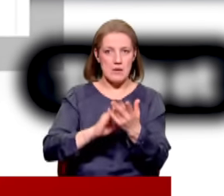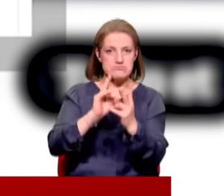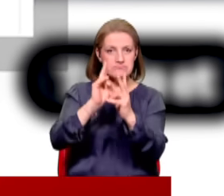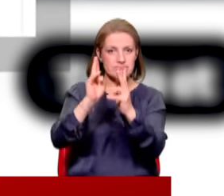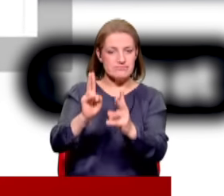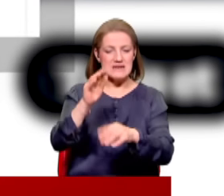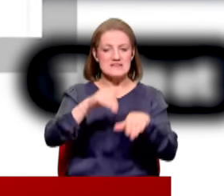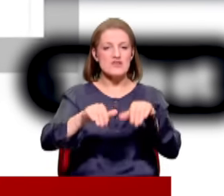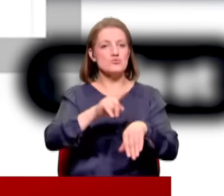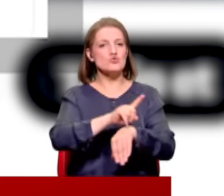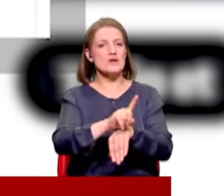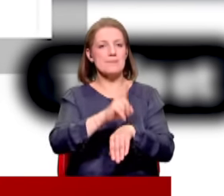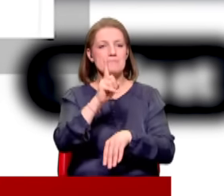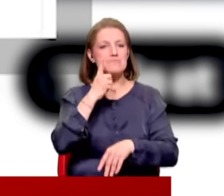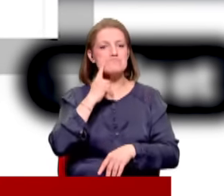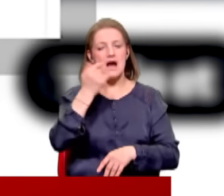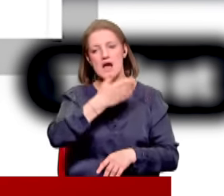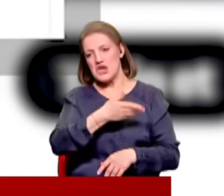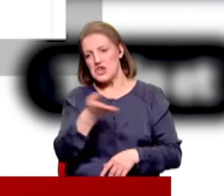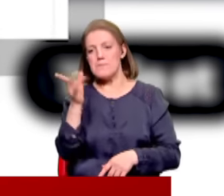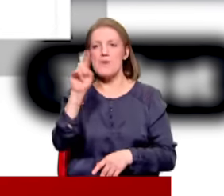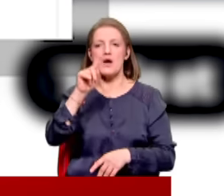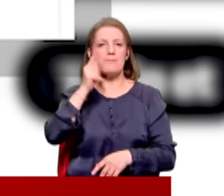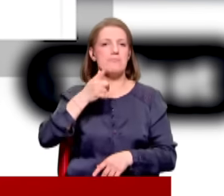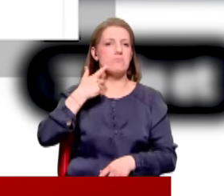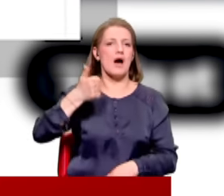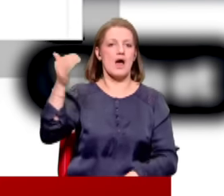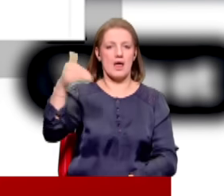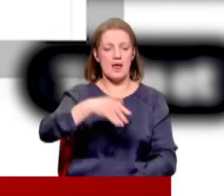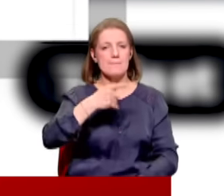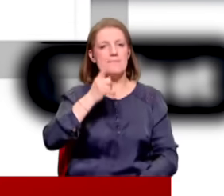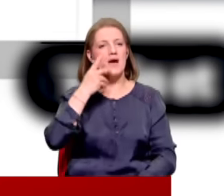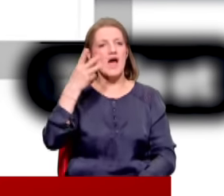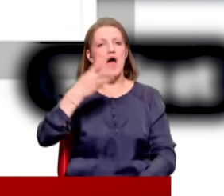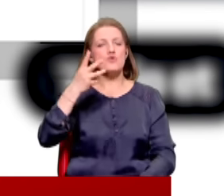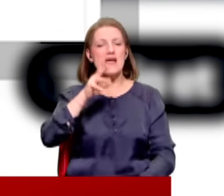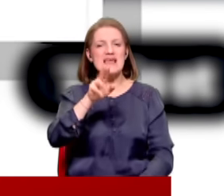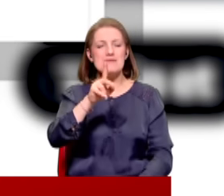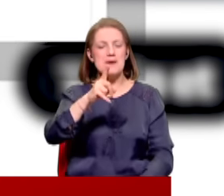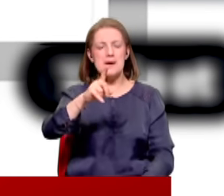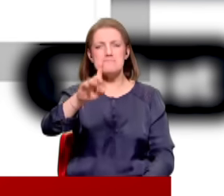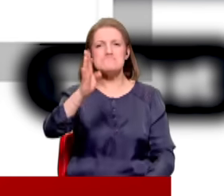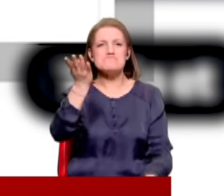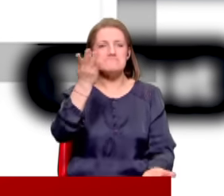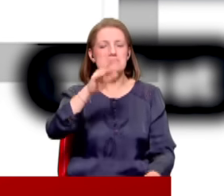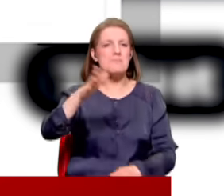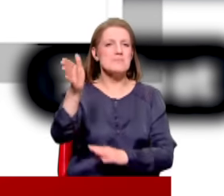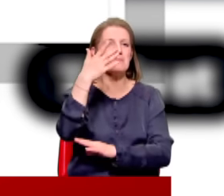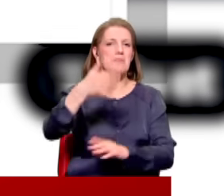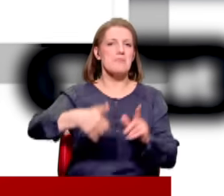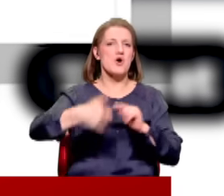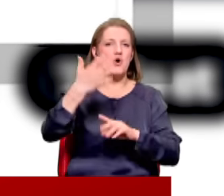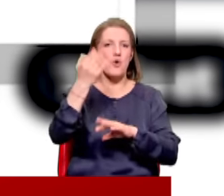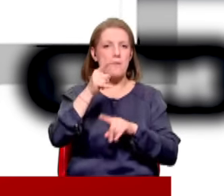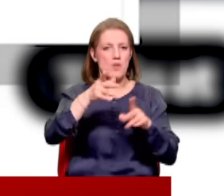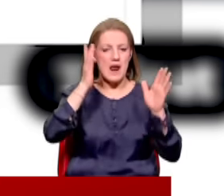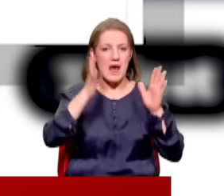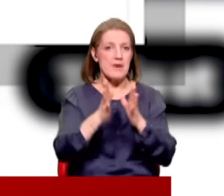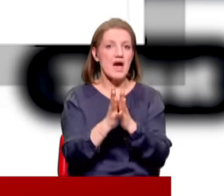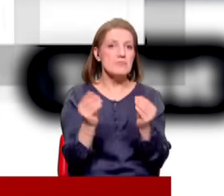olacak, seçim sürecinde bir bakan gidip öbürü gelecek, Erdoğan gibi milletin gönlünde taht kurmuş bir lideriniz olacak ama buna